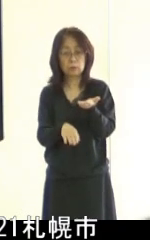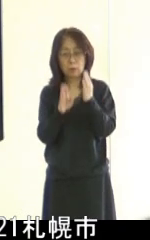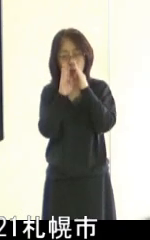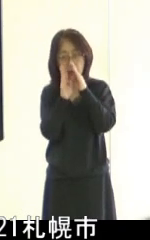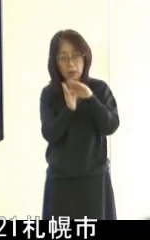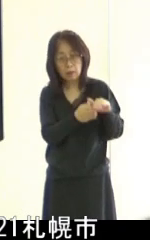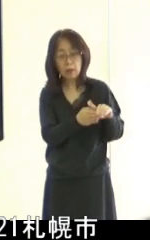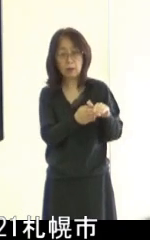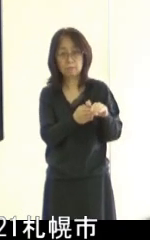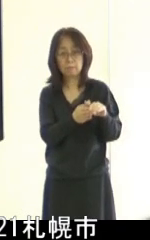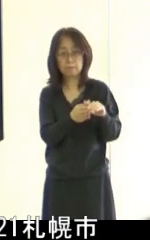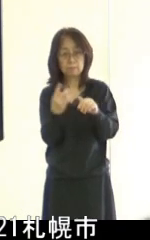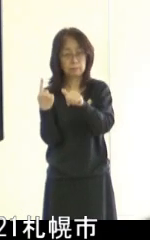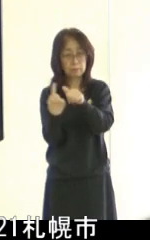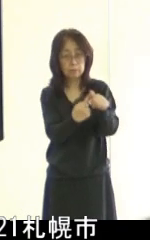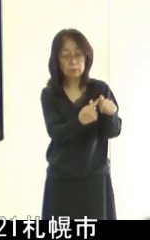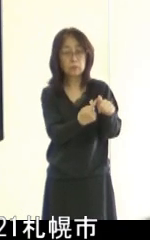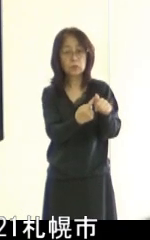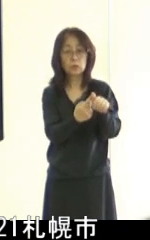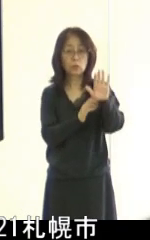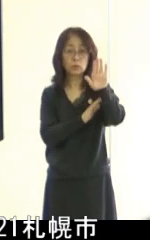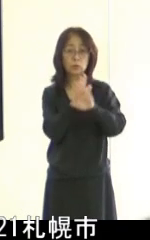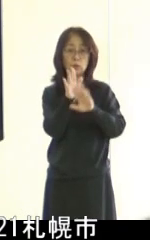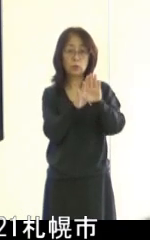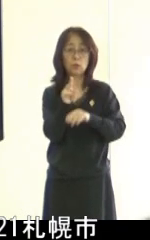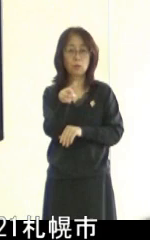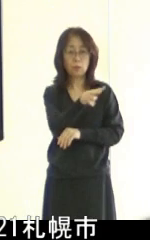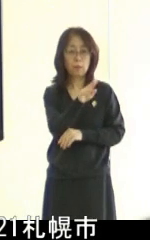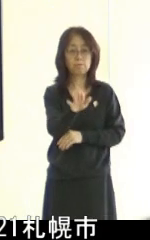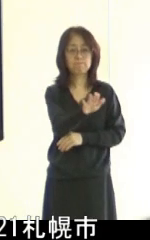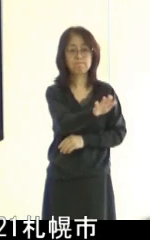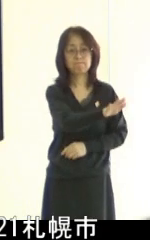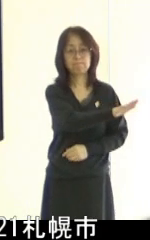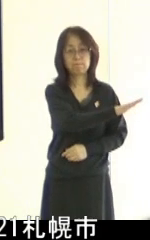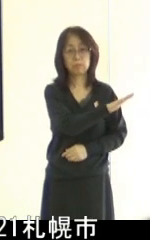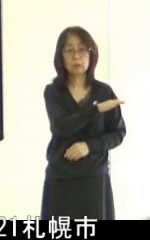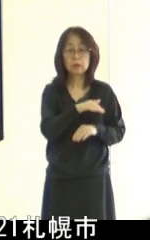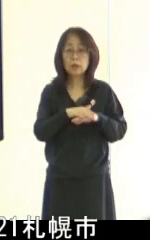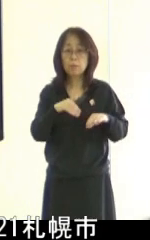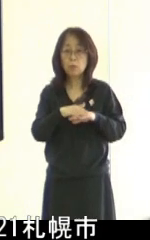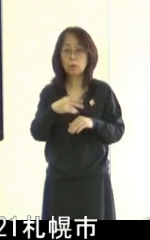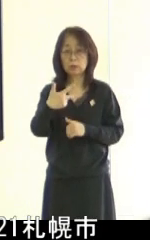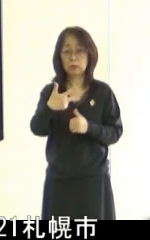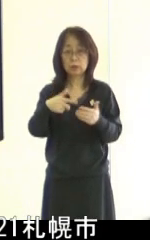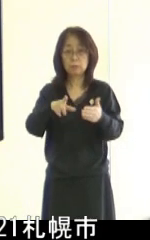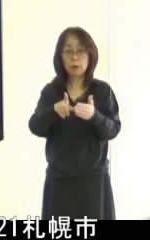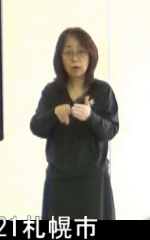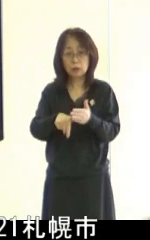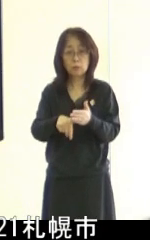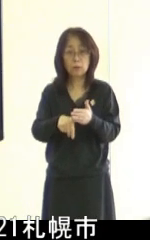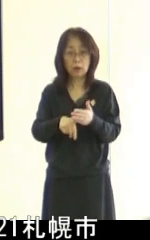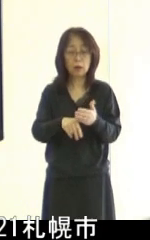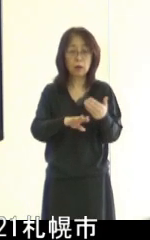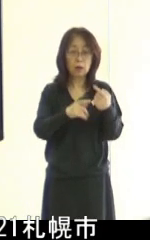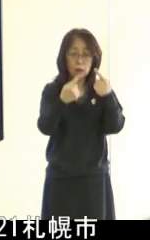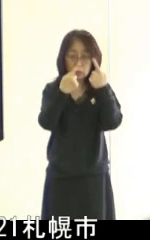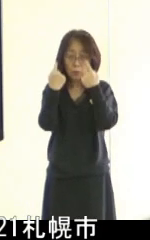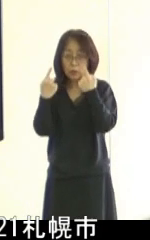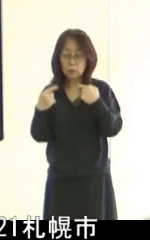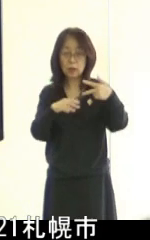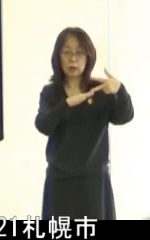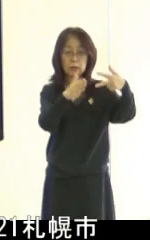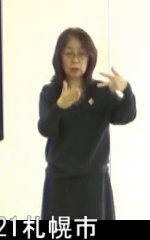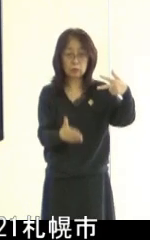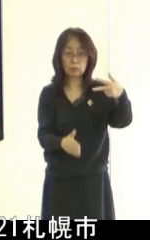ことが依然として見受けられる状況でございますので札幌市では市内の各施設にご協力をいただい